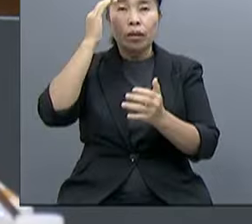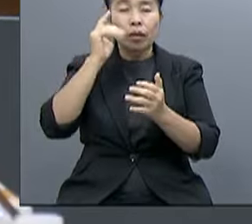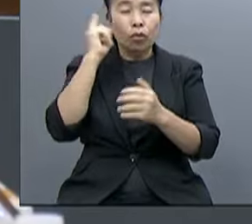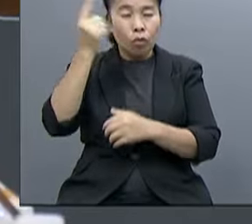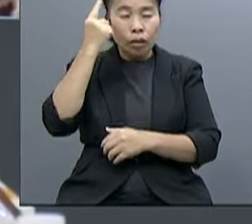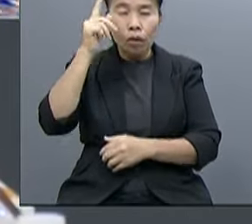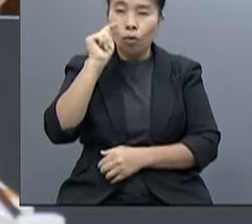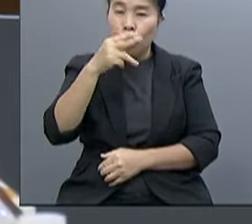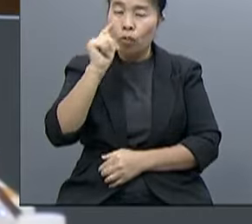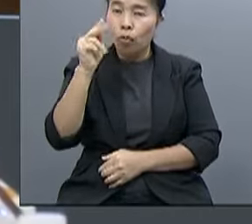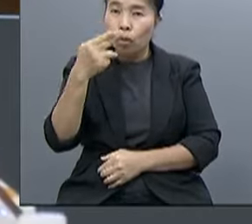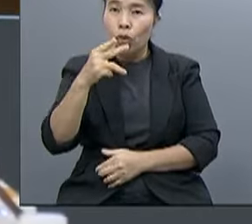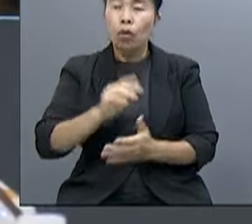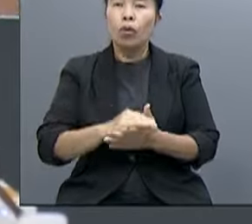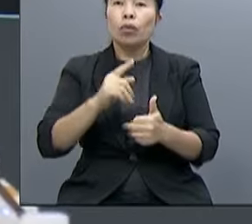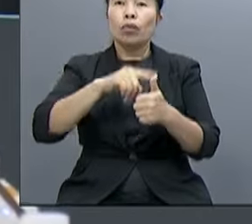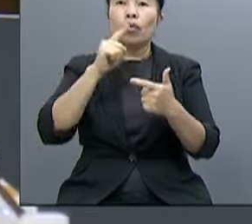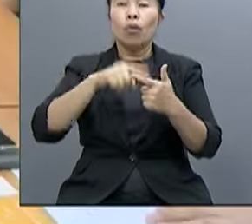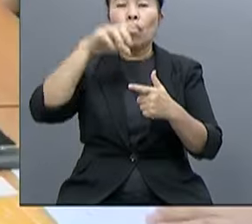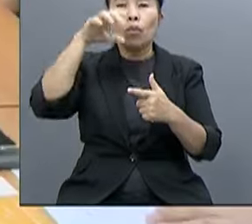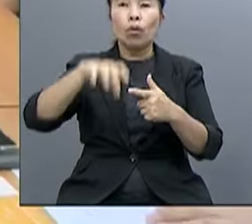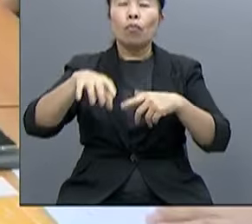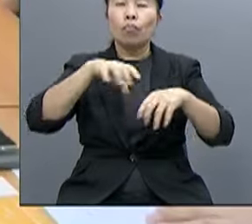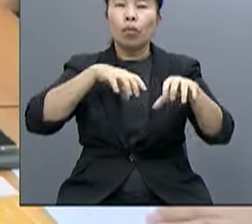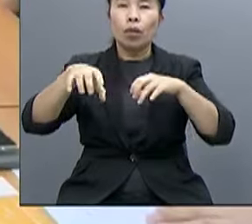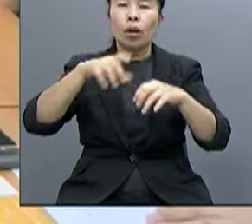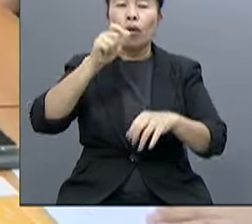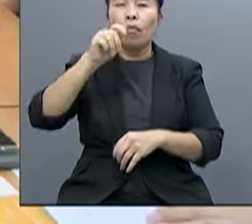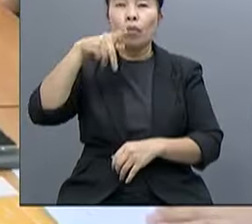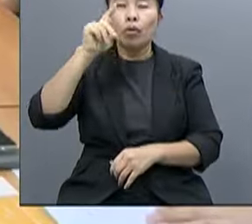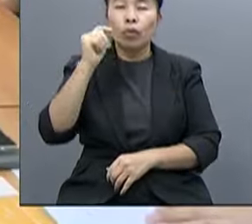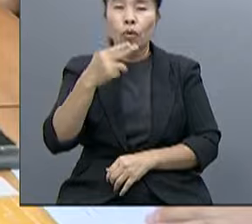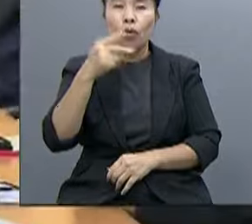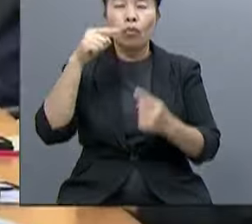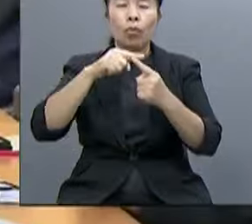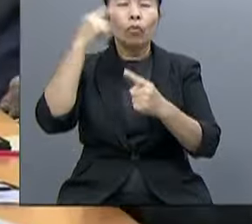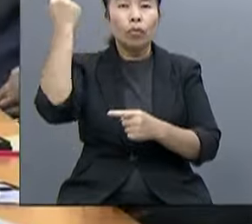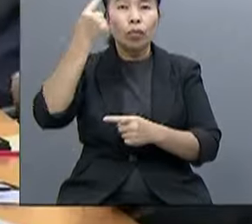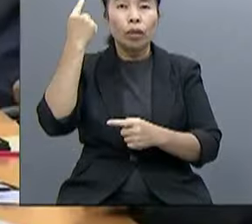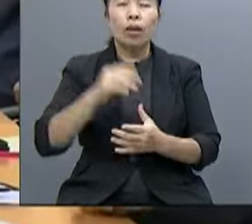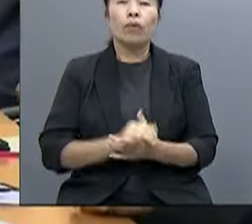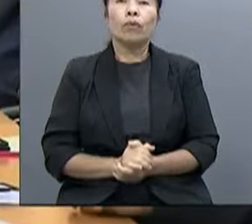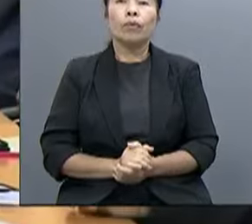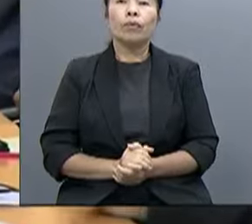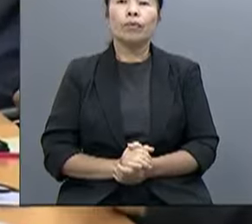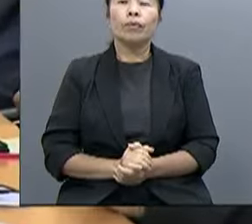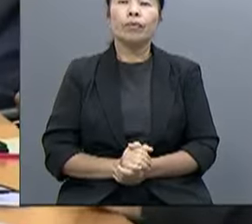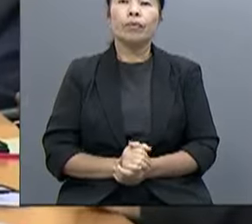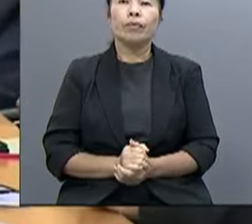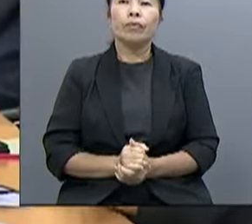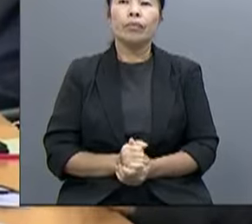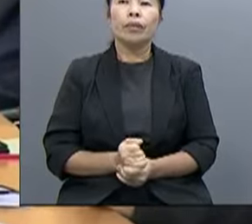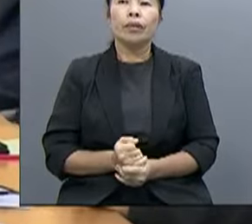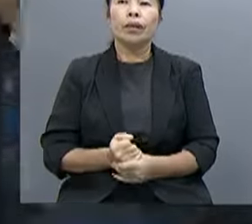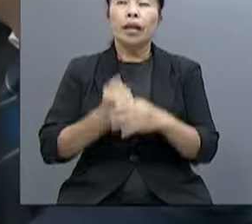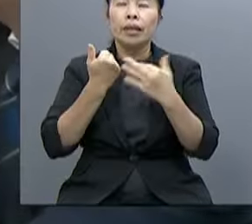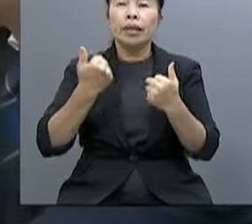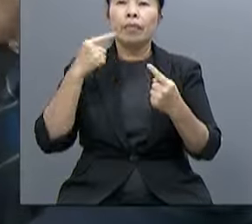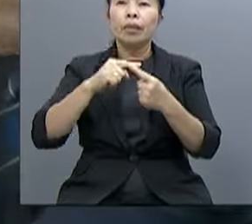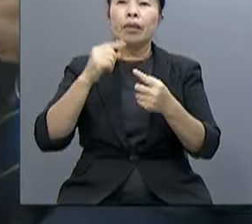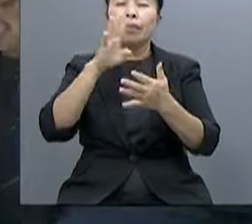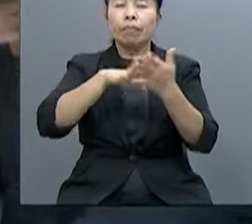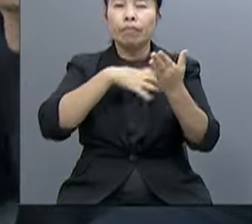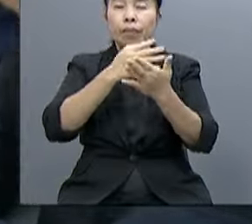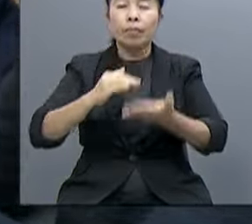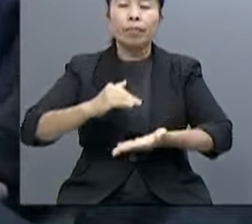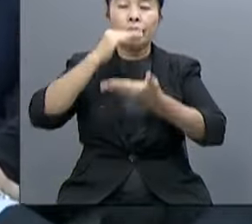รือททและองค์การบริหารการพัฒนาพื้นที่พิเศษเพื่อการท่องเที่ยวอย่างยั่งยืนค่ะโดยรายละเอียดของการมอบนโยบายเร่งด่วนนะ